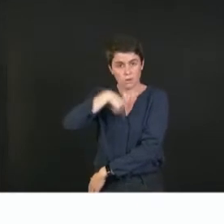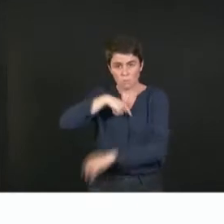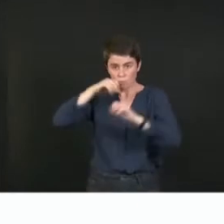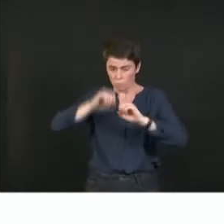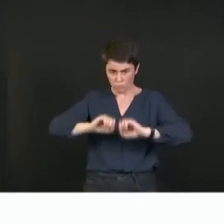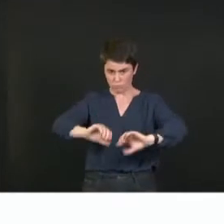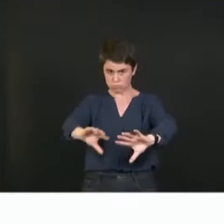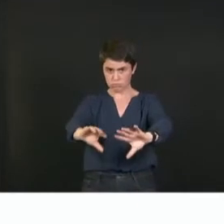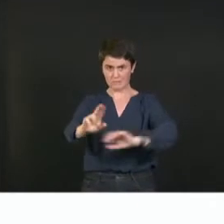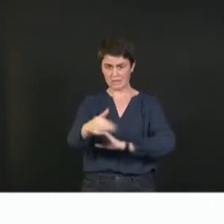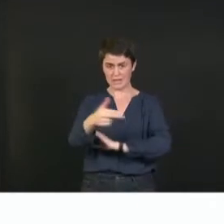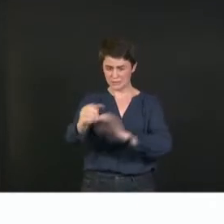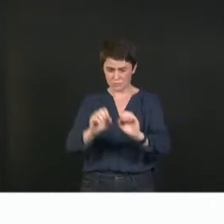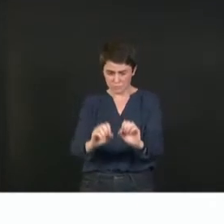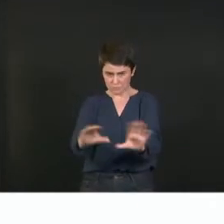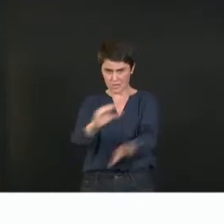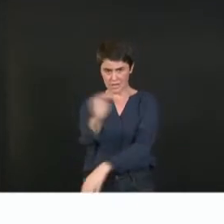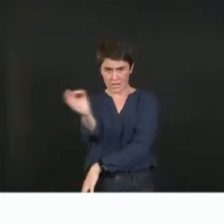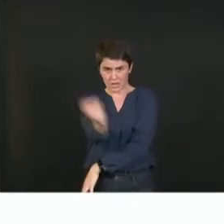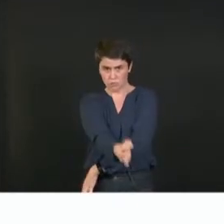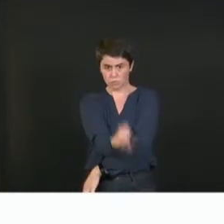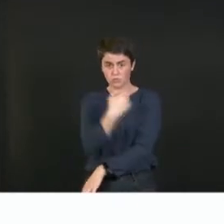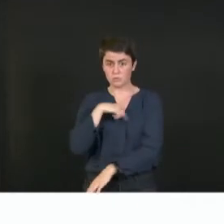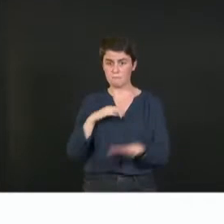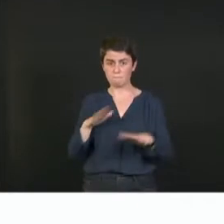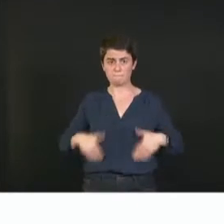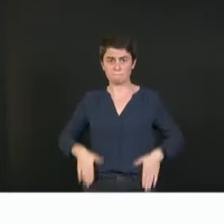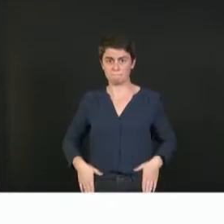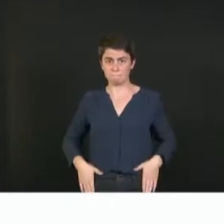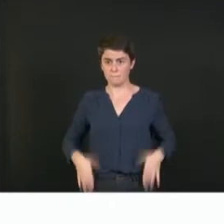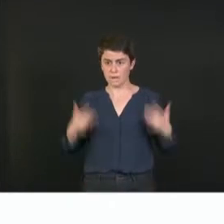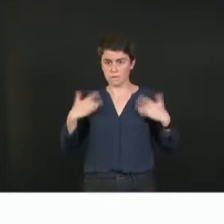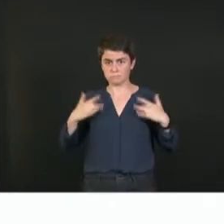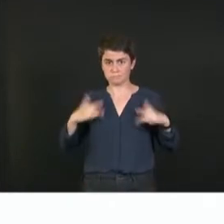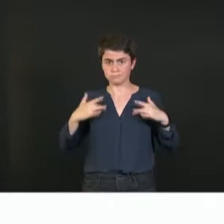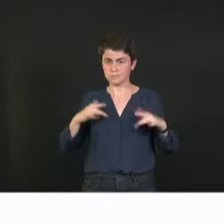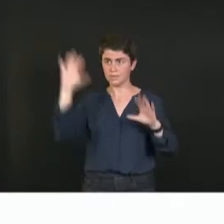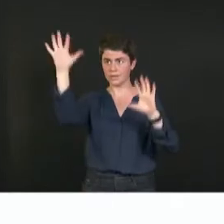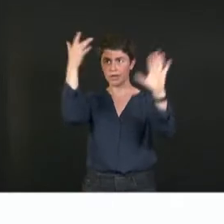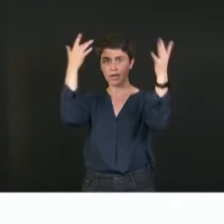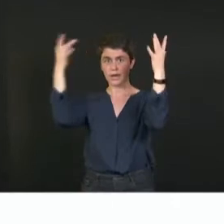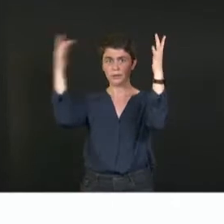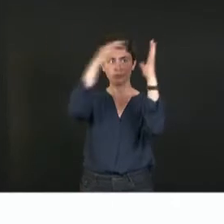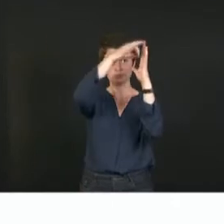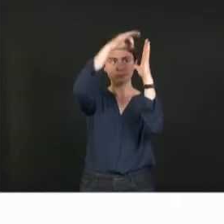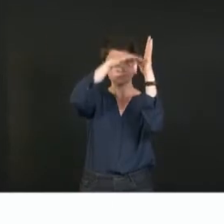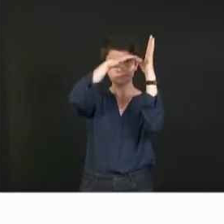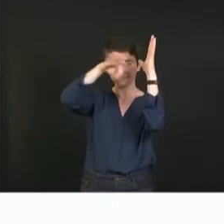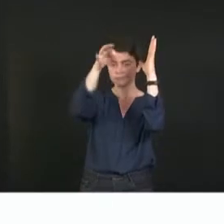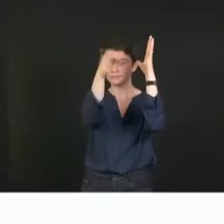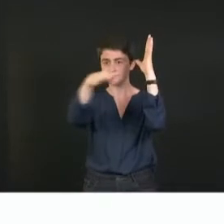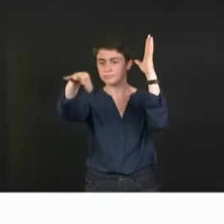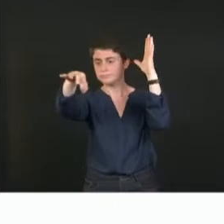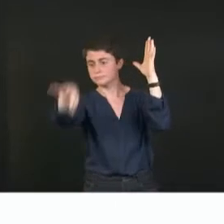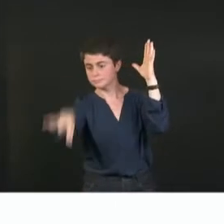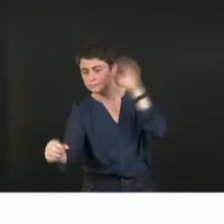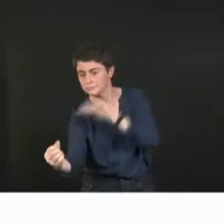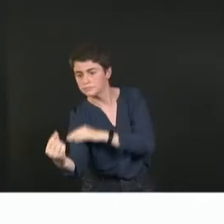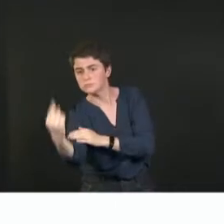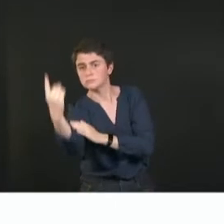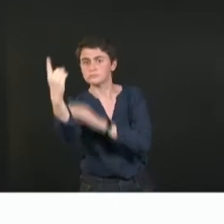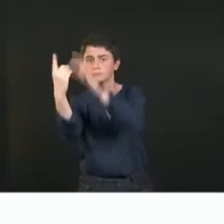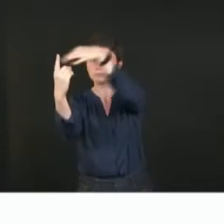qu'on appelle la régénération naturelle, donc, c'est-à-dire laisser tranquillement les graines tomber au sol et puis regermer et puis former de nouveaux